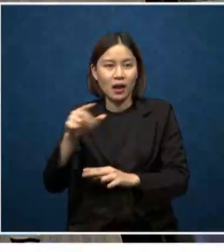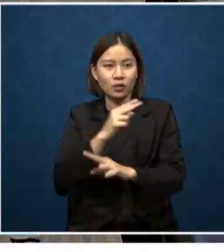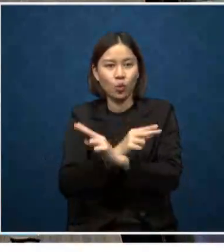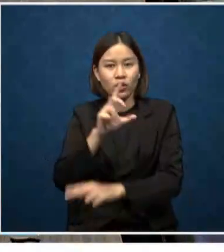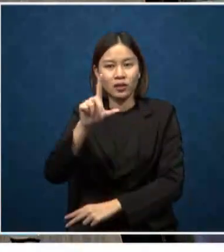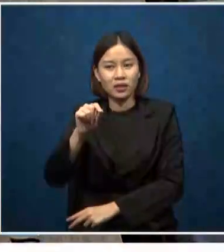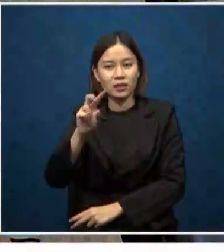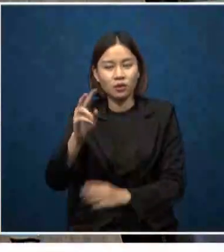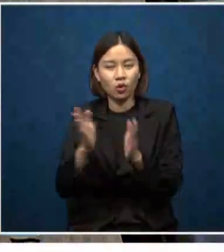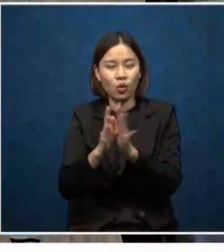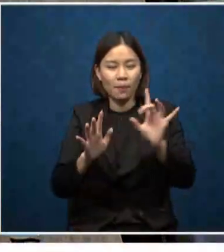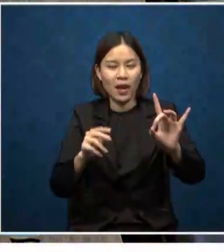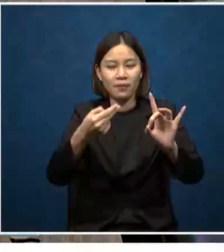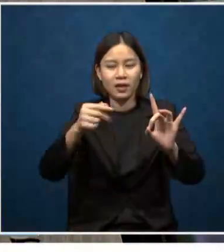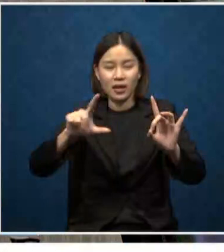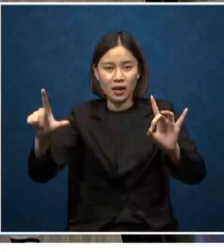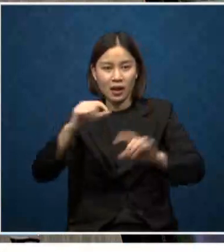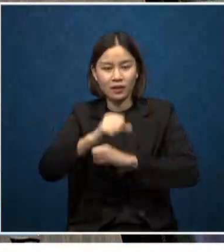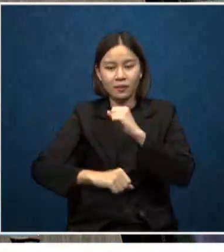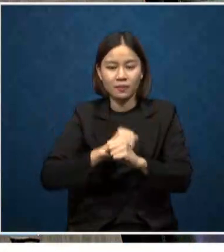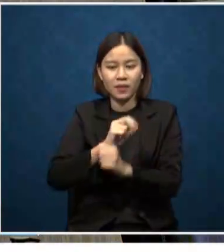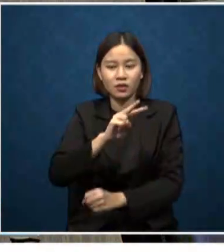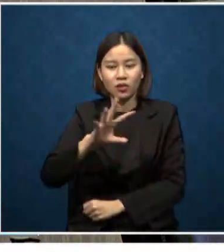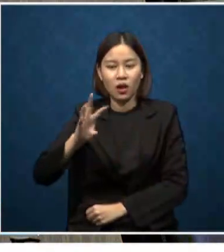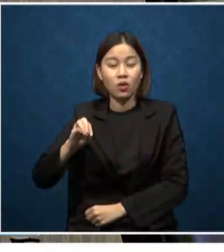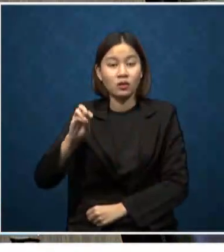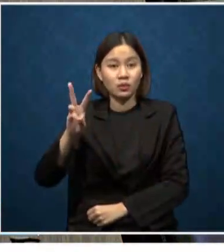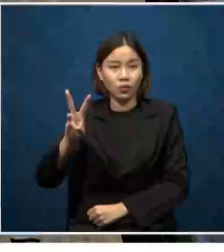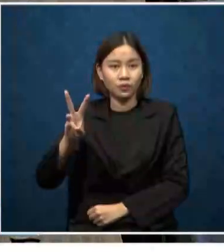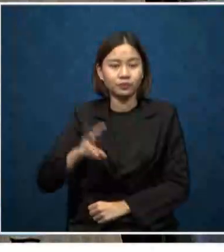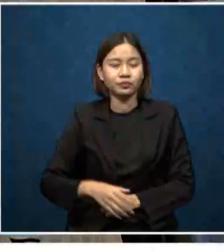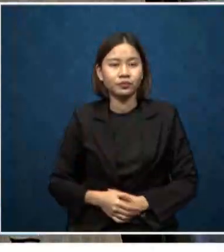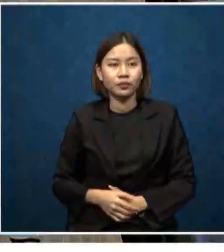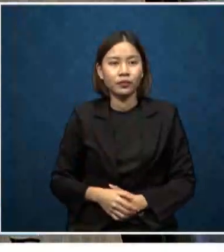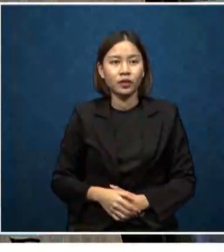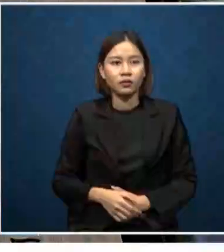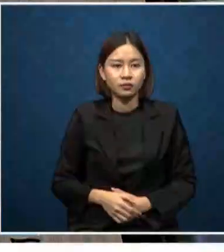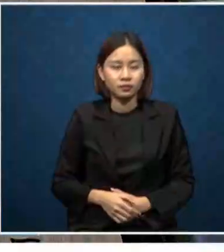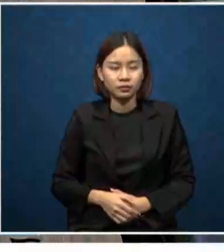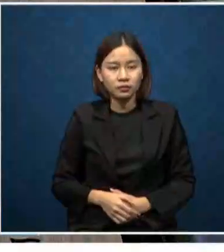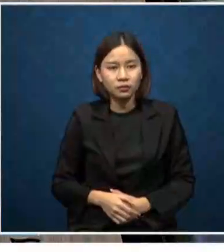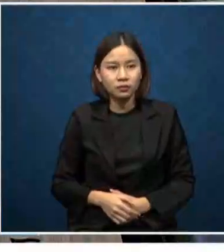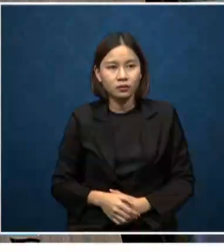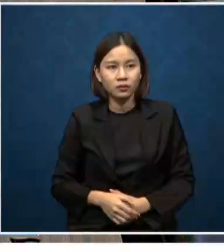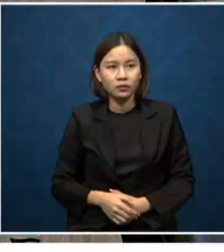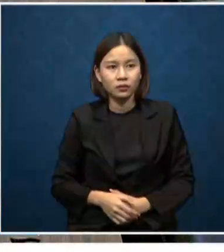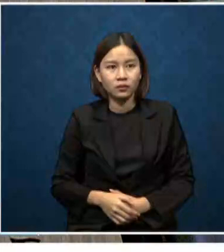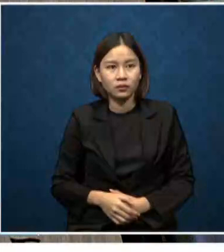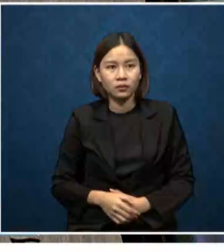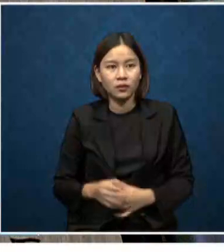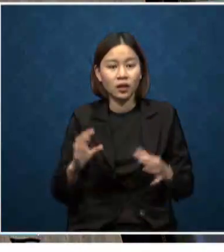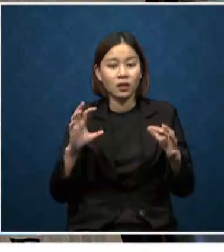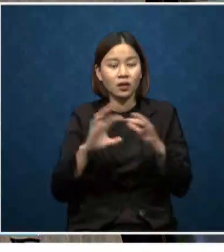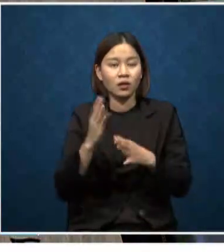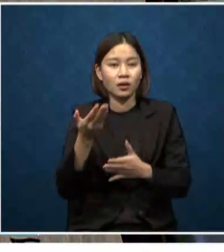ประมาณ80,000ล้าน2566เพราะฉะนั้นความเป็นน้ำมันหล่อลื่น